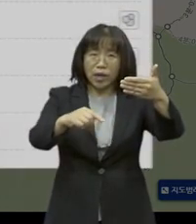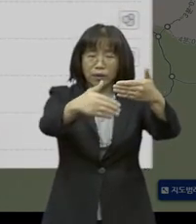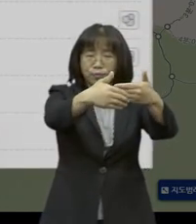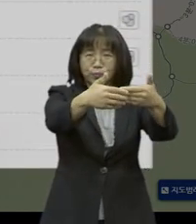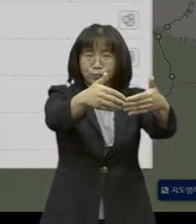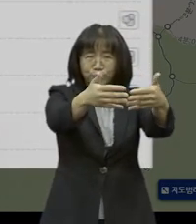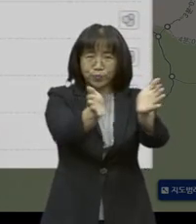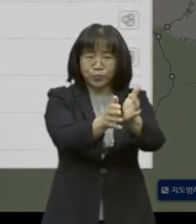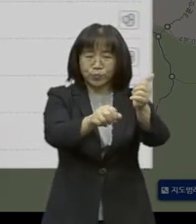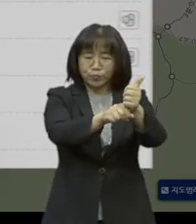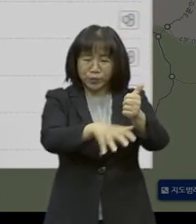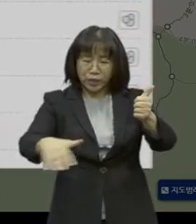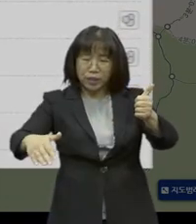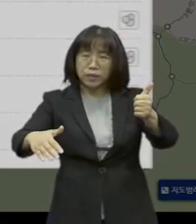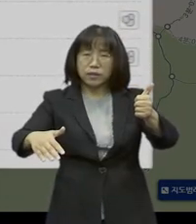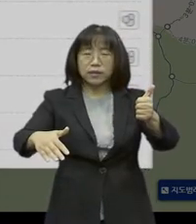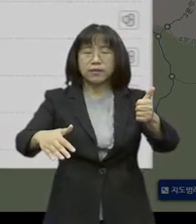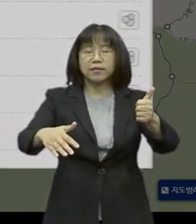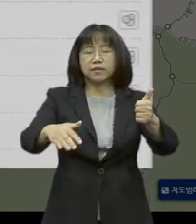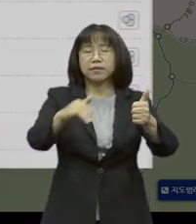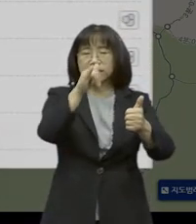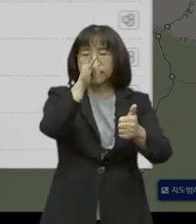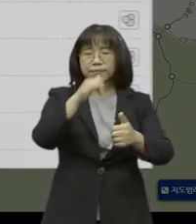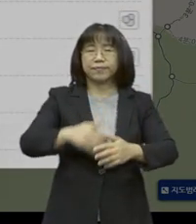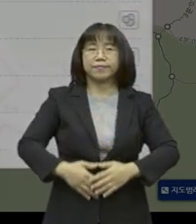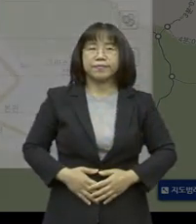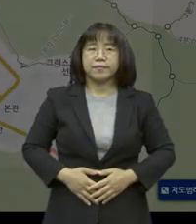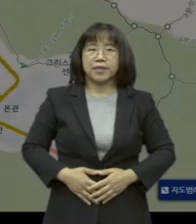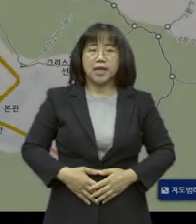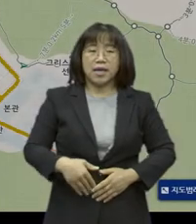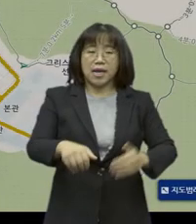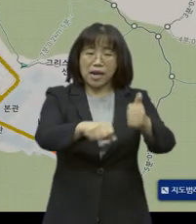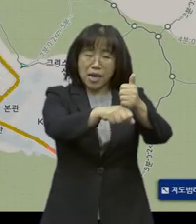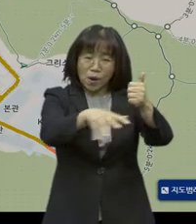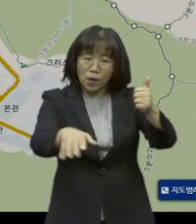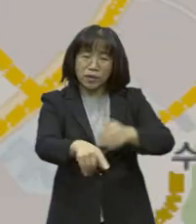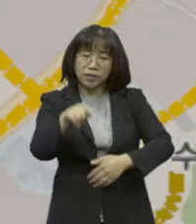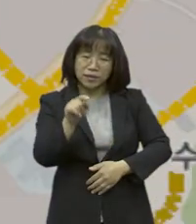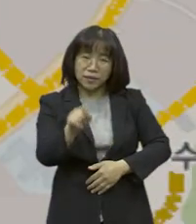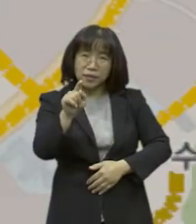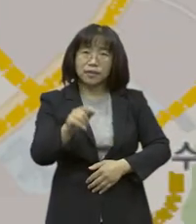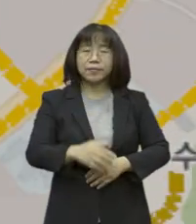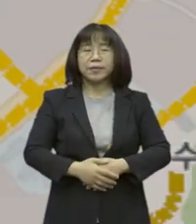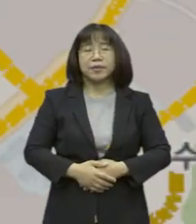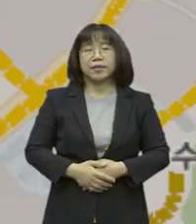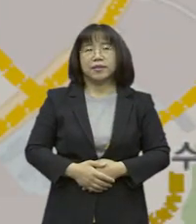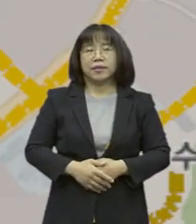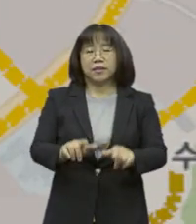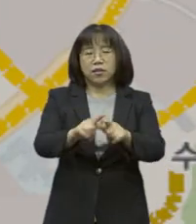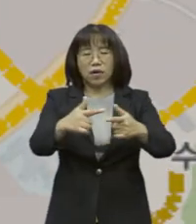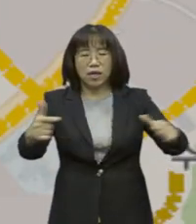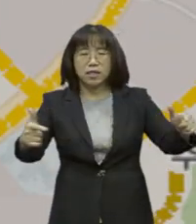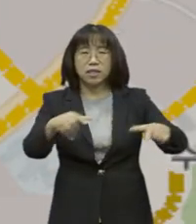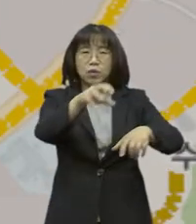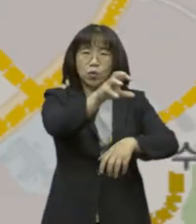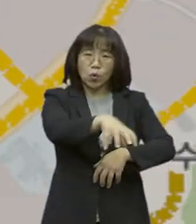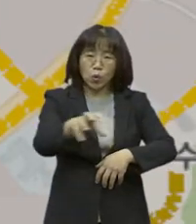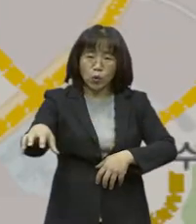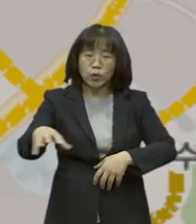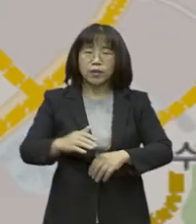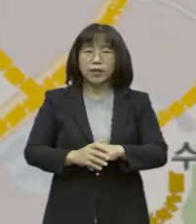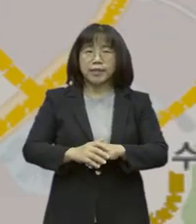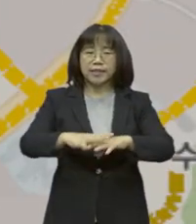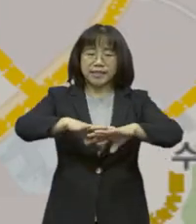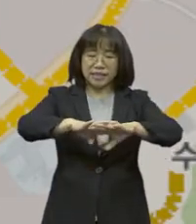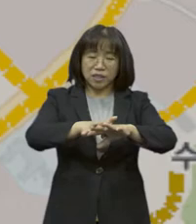업종의 다양한 합이 테마가 준비되어 있습니다 국민들이 원하는 하위 테마 를 클릭하면 해당하는 시설 장소